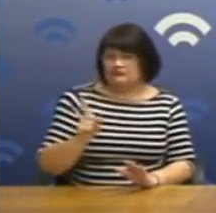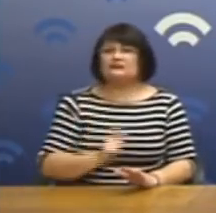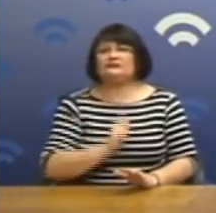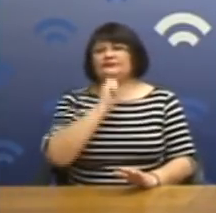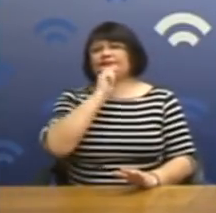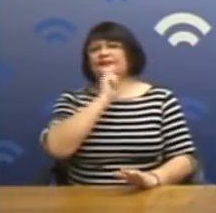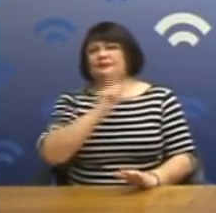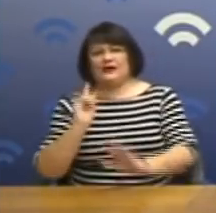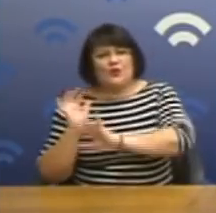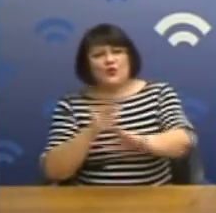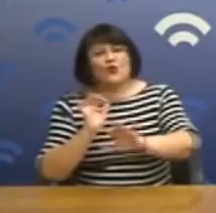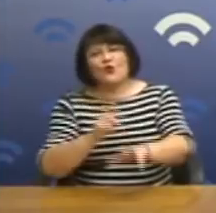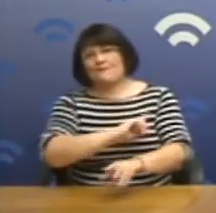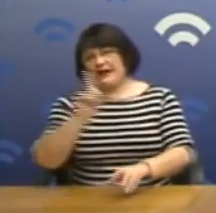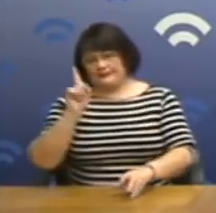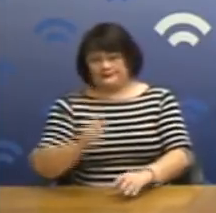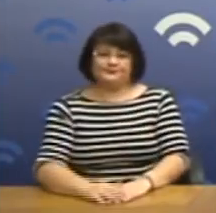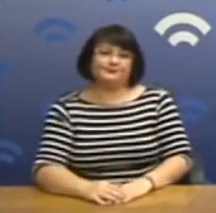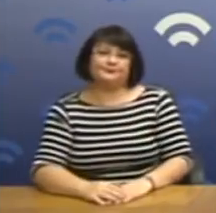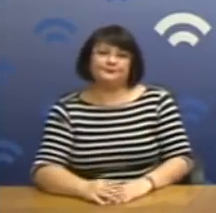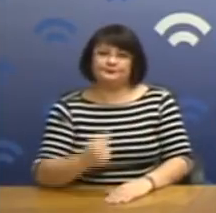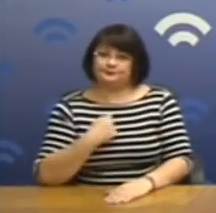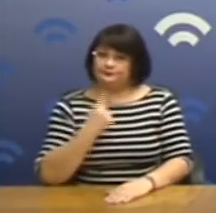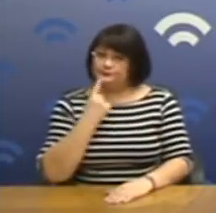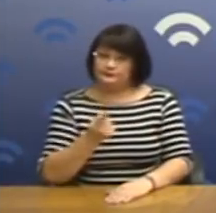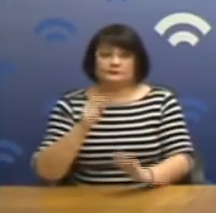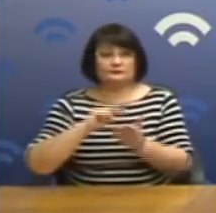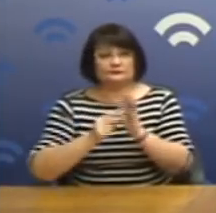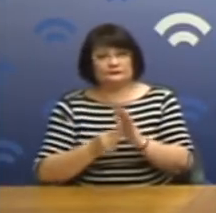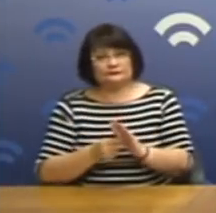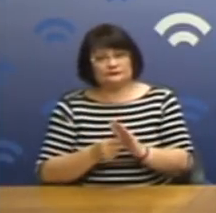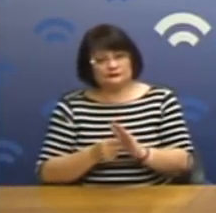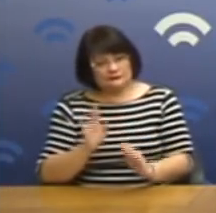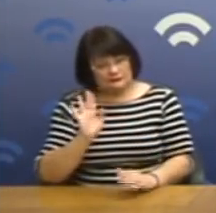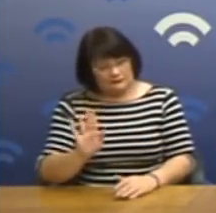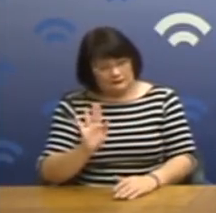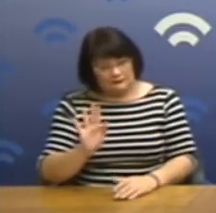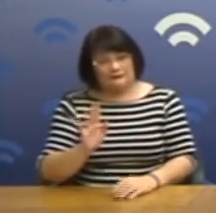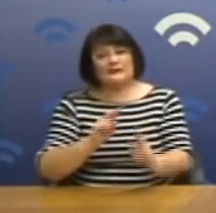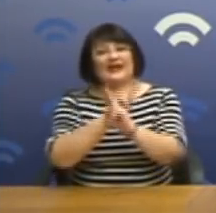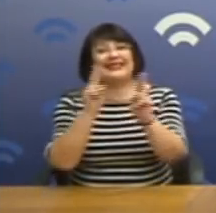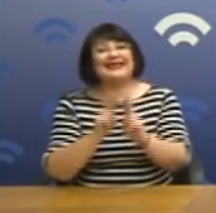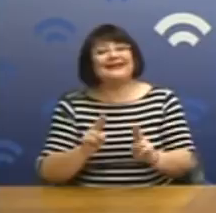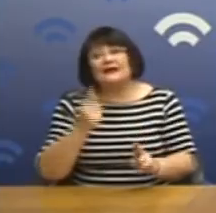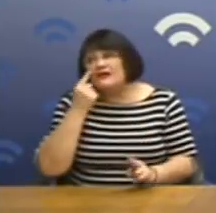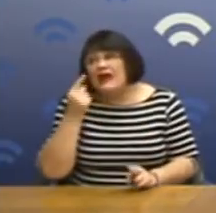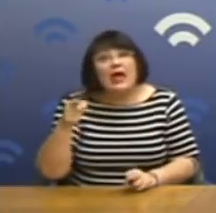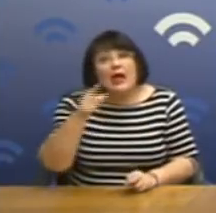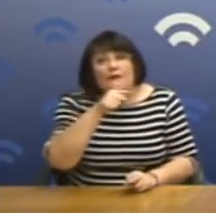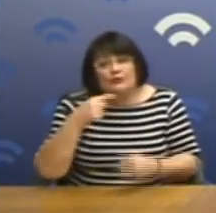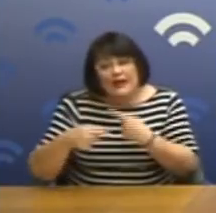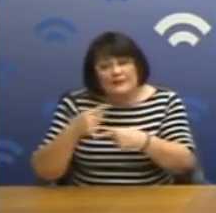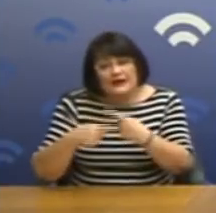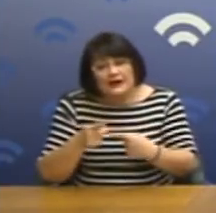νέες αφίξεις. Εμείς προειδοποιούμε ότι, σύμφωνα με την διεθνή εμπειρία, τέτοιου είδους